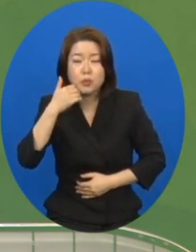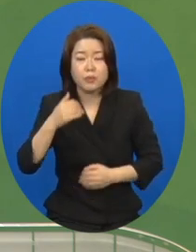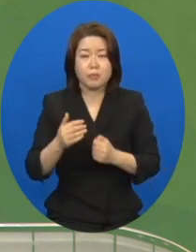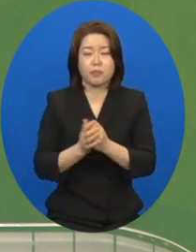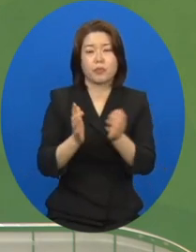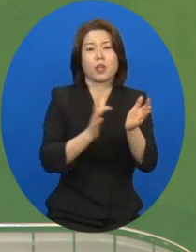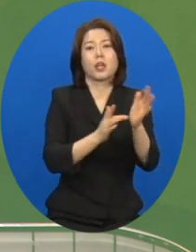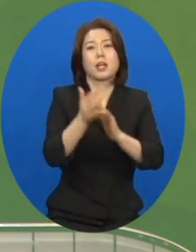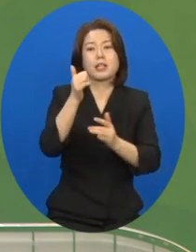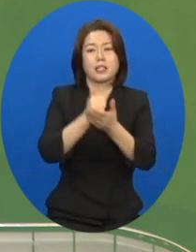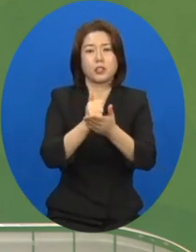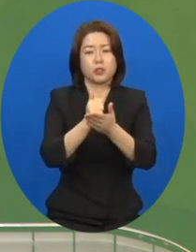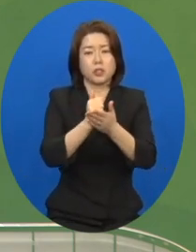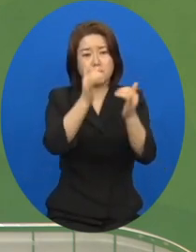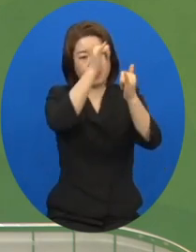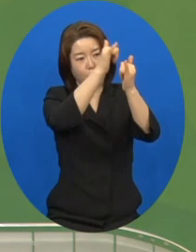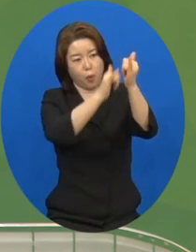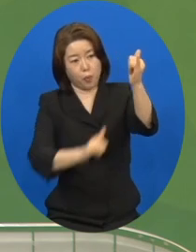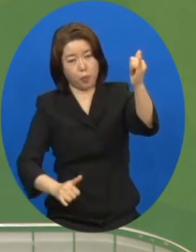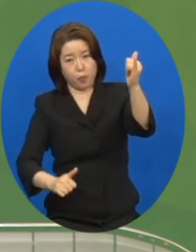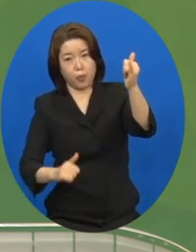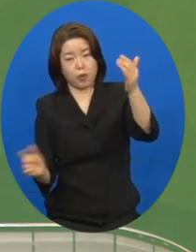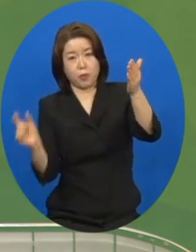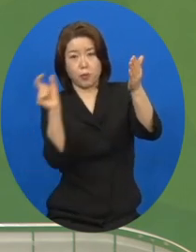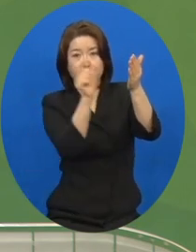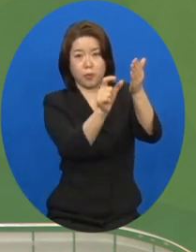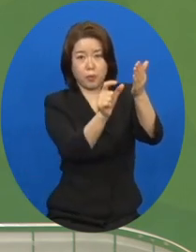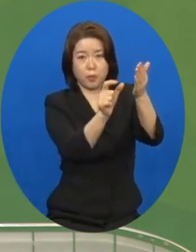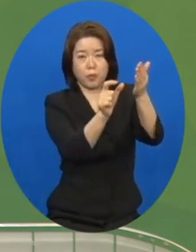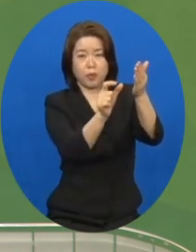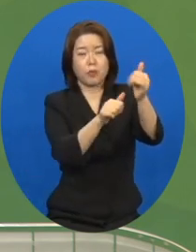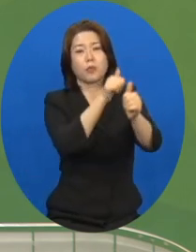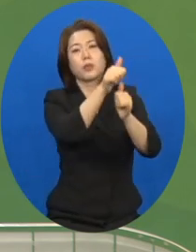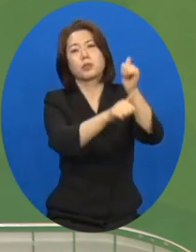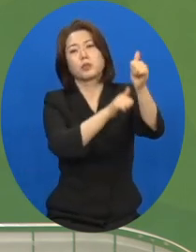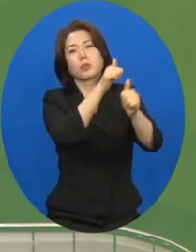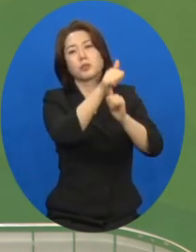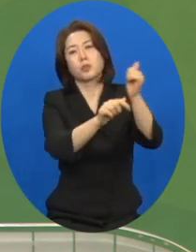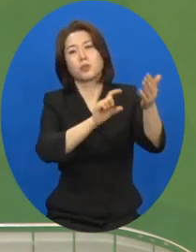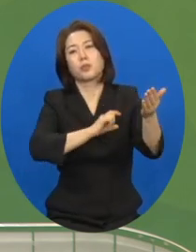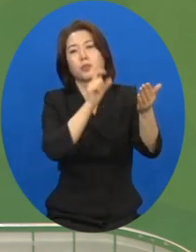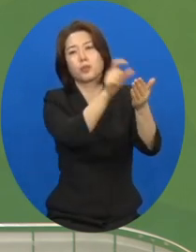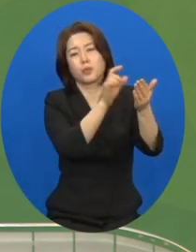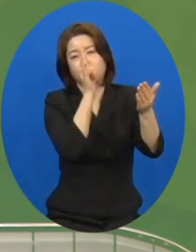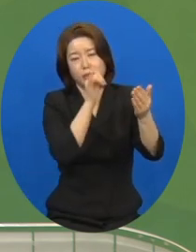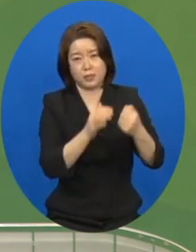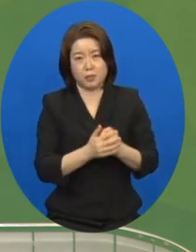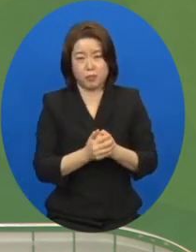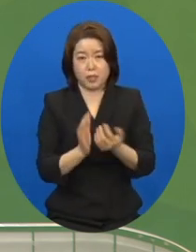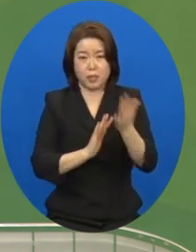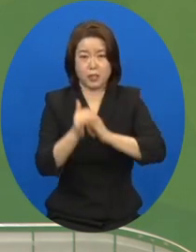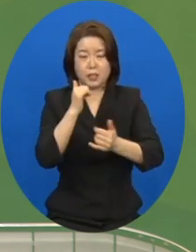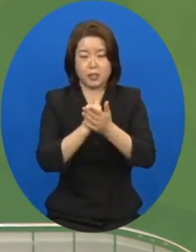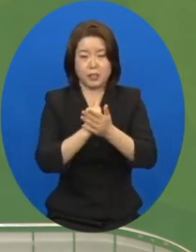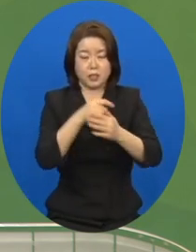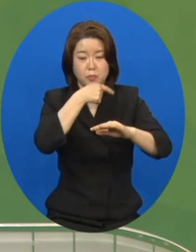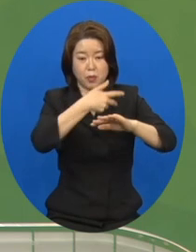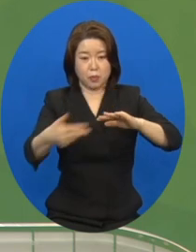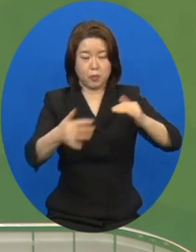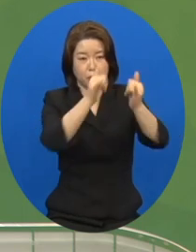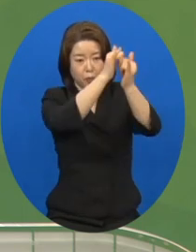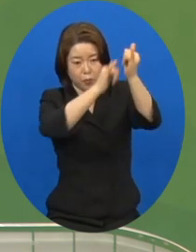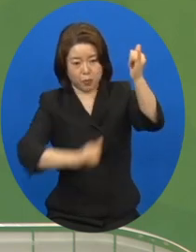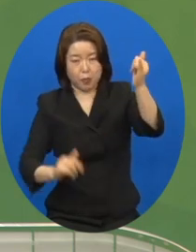예수님의 족보에 들어있는 조상이에요. 예수님의 족보에 올라간 여인이 된